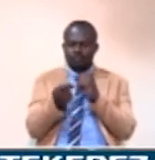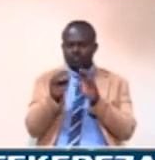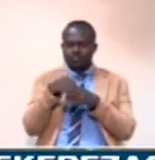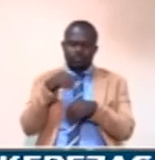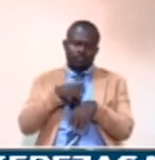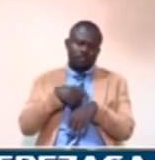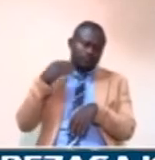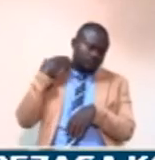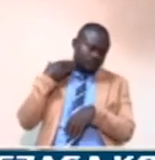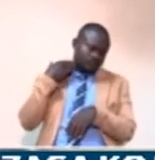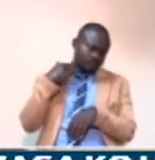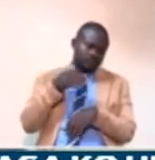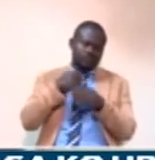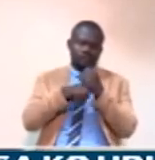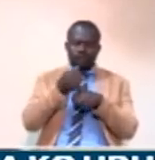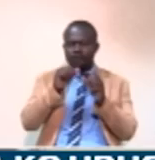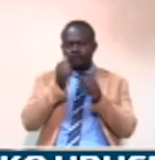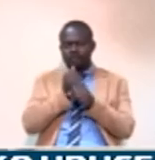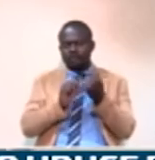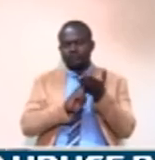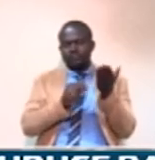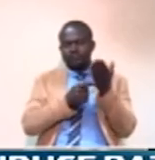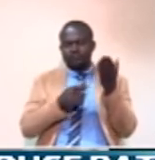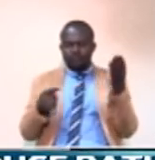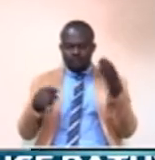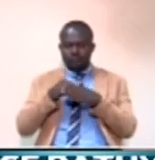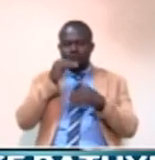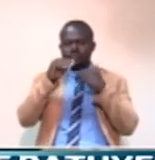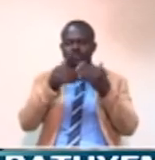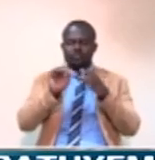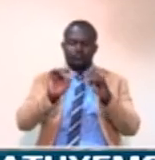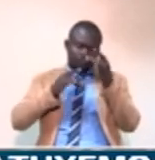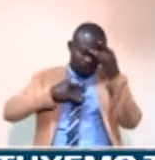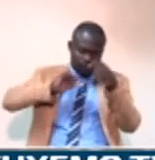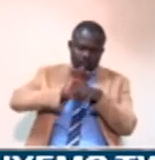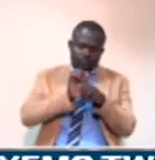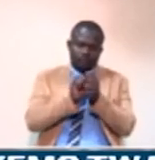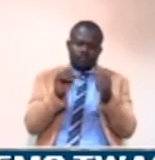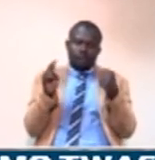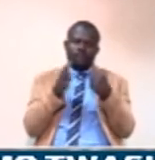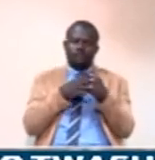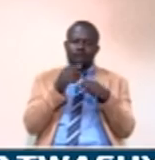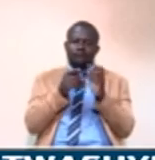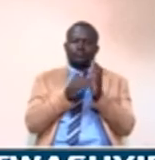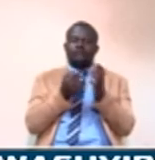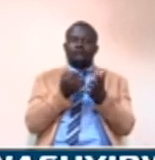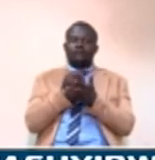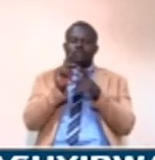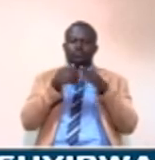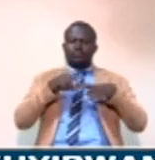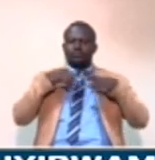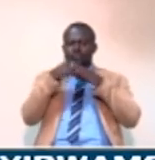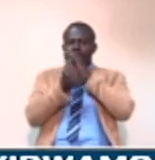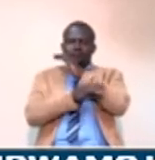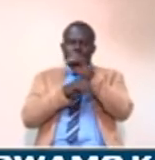jenoside. Ni igikorwa cyakozwe hifashishijwe ikoranabuhanga mu rwego rwo kwirinda icyorezo cya COVID-19, bikaba byanatumye n'abari hanze y'u